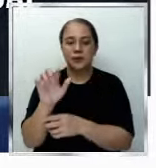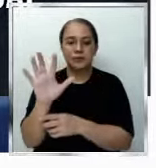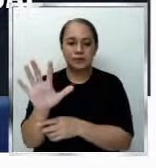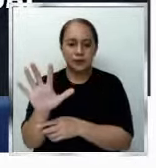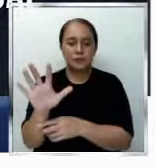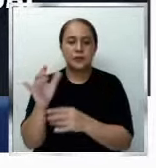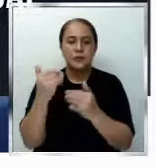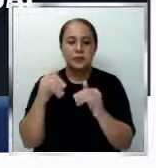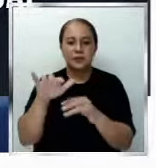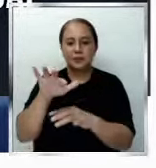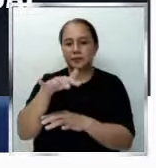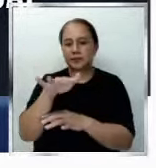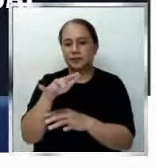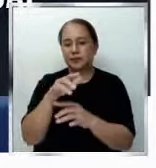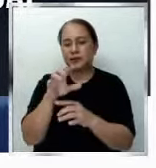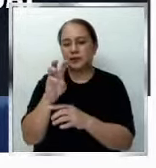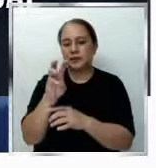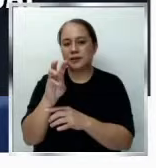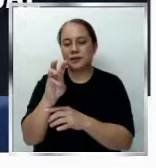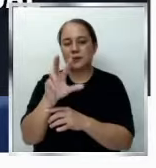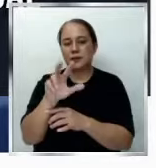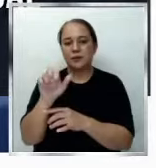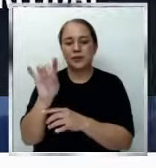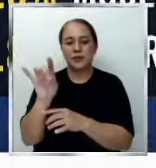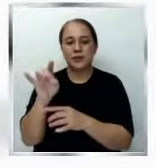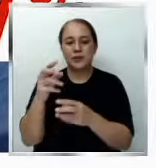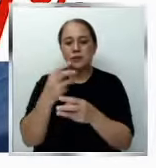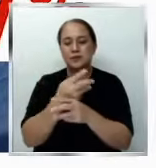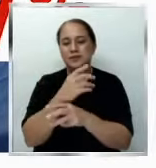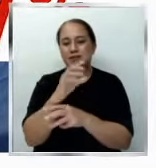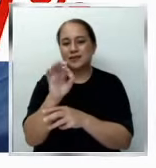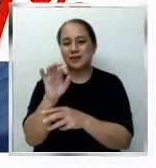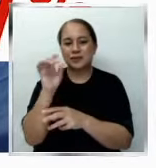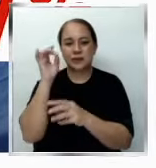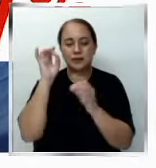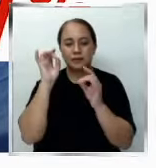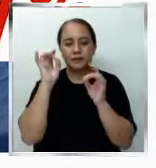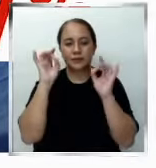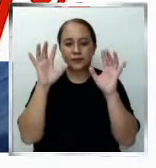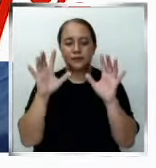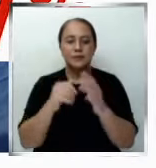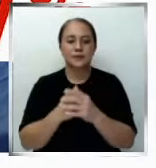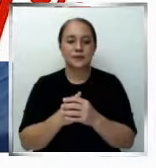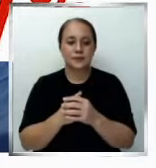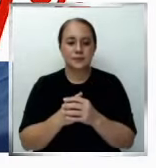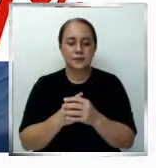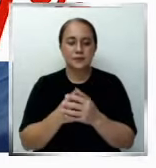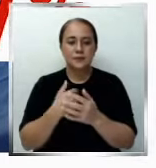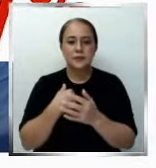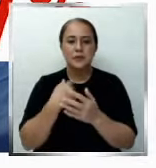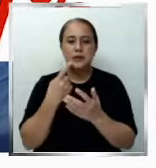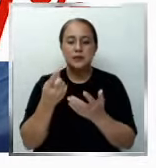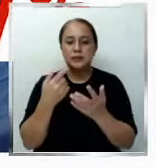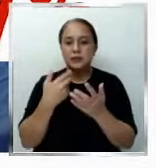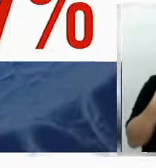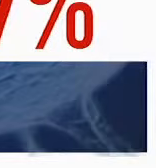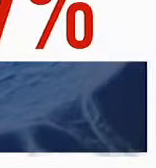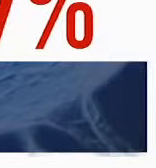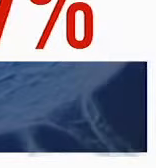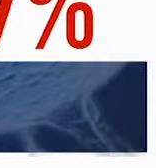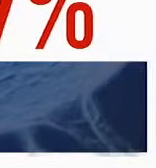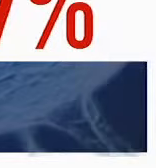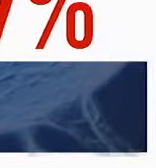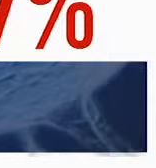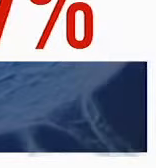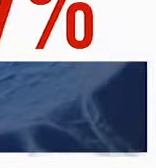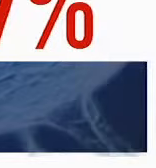moderate, 3.8% na severe at 0.8% na critical. Hindi pa ganun kataas ang ICU bed utilization